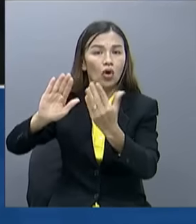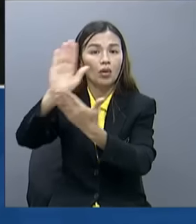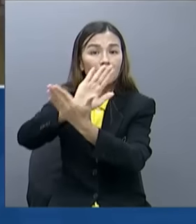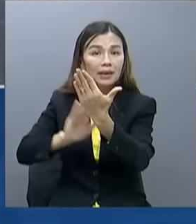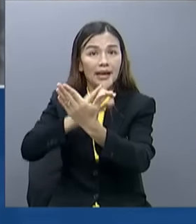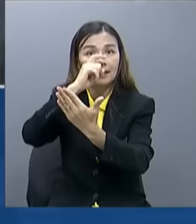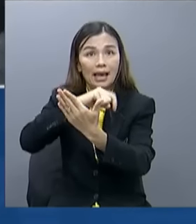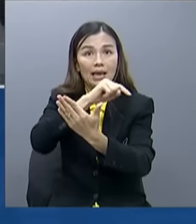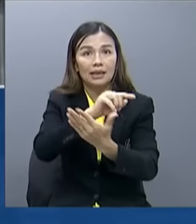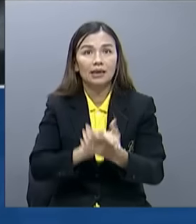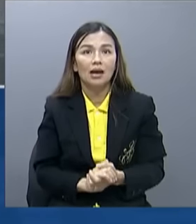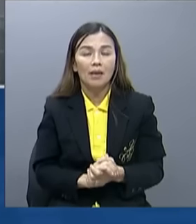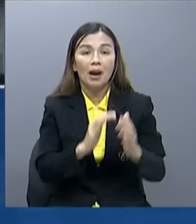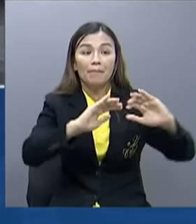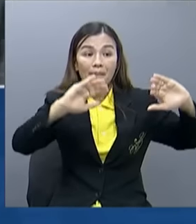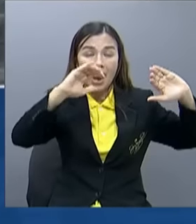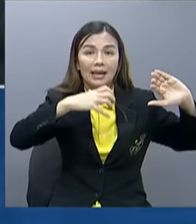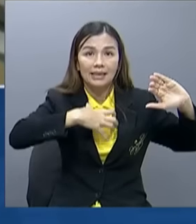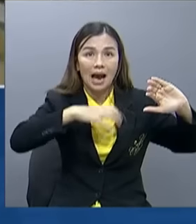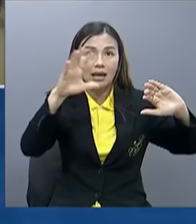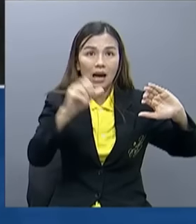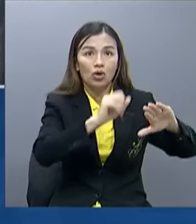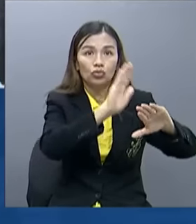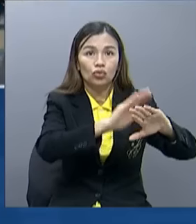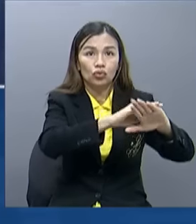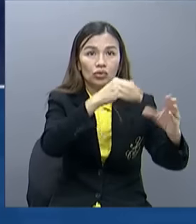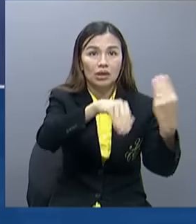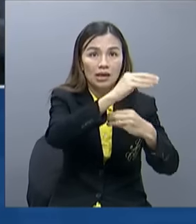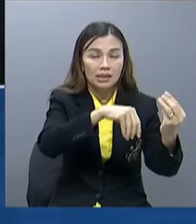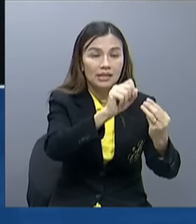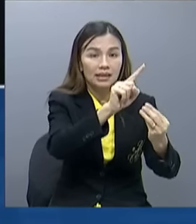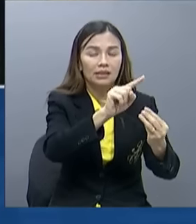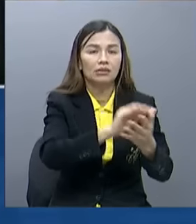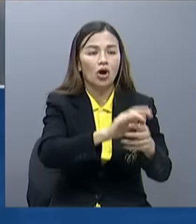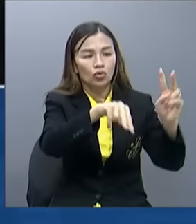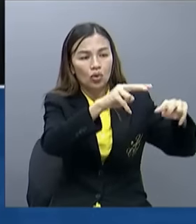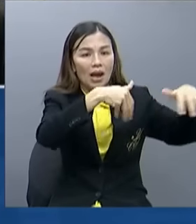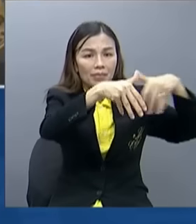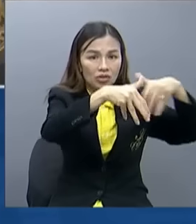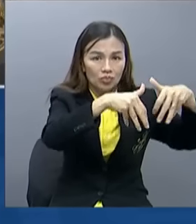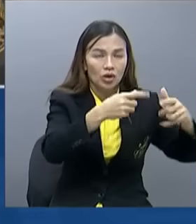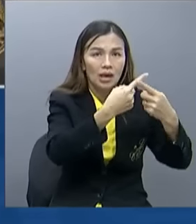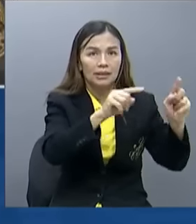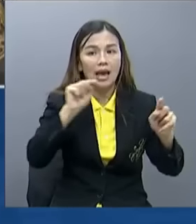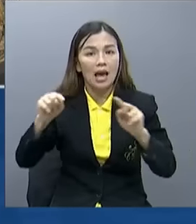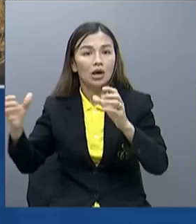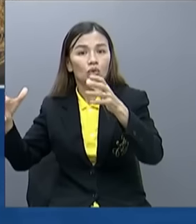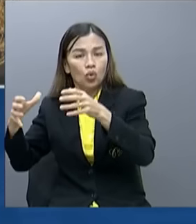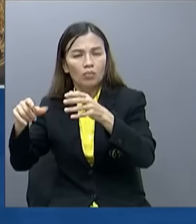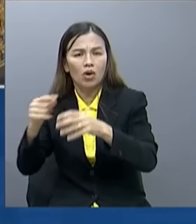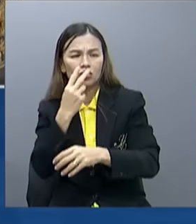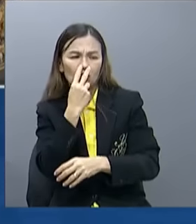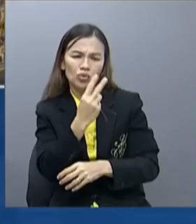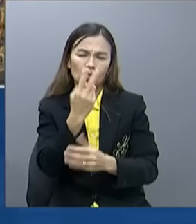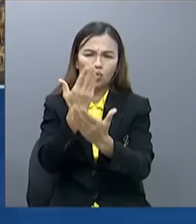รัฐบาลเองต้องการกระตุ้นเศรษฐกิจให้เร็วเพราะว่าคนเดือดร้อนจริงรัฐบาลต้องดูแลประชาชนแต่ก็ต้องมีคนอีกฝั่งที่คอยดึงไม่ให้โมเม